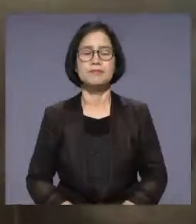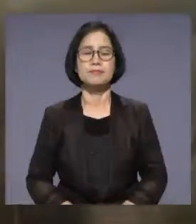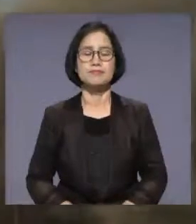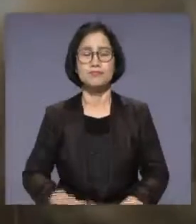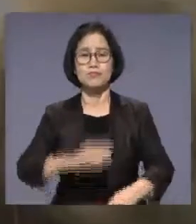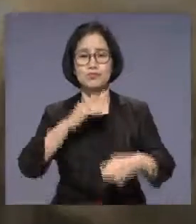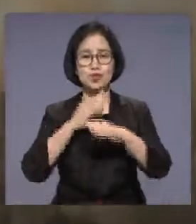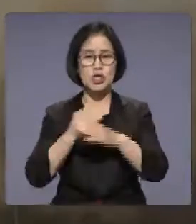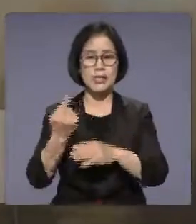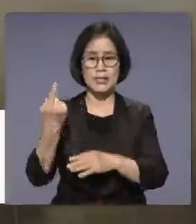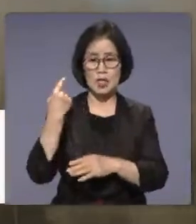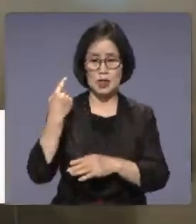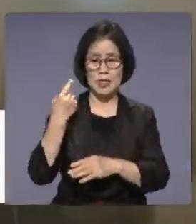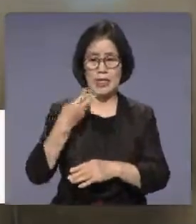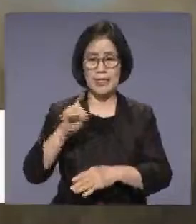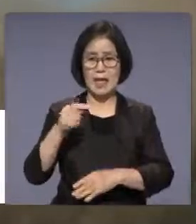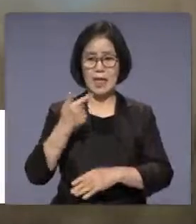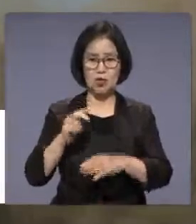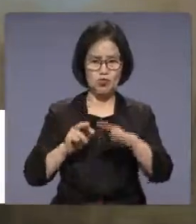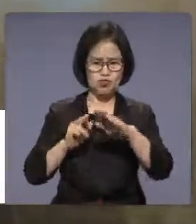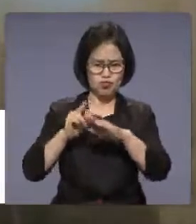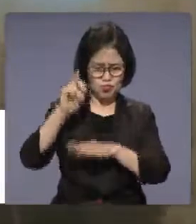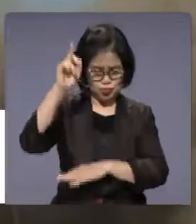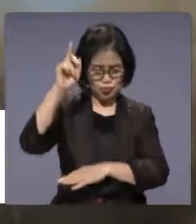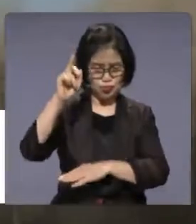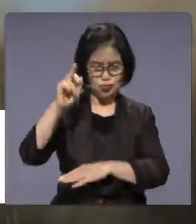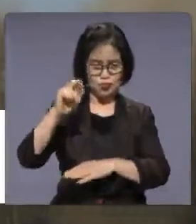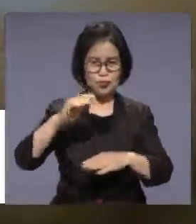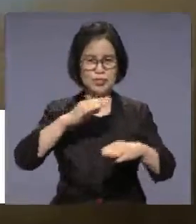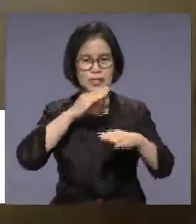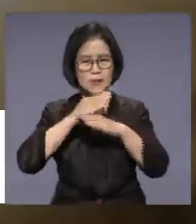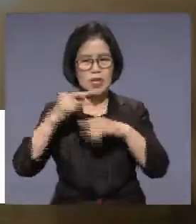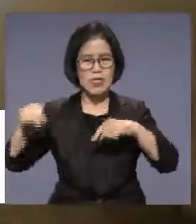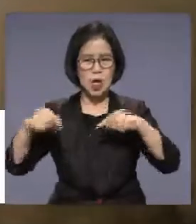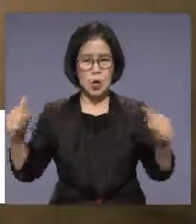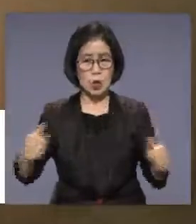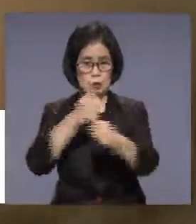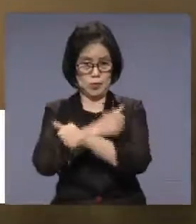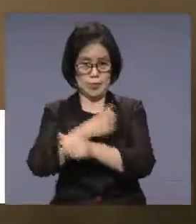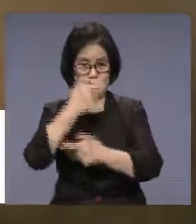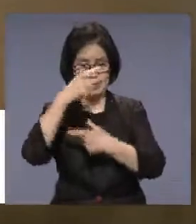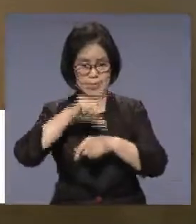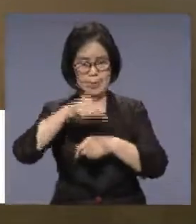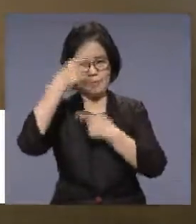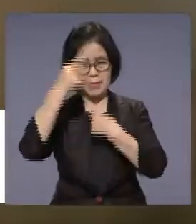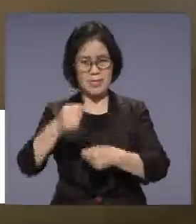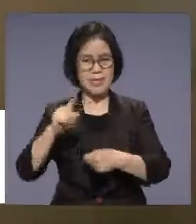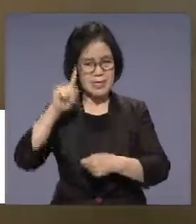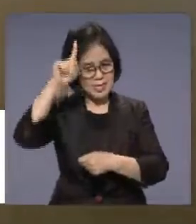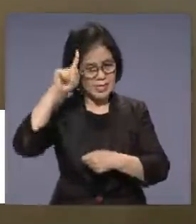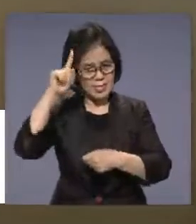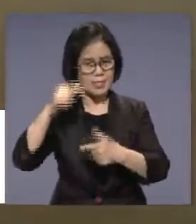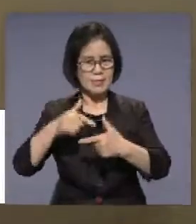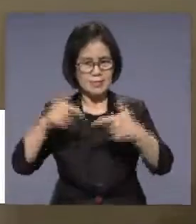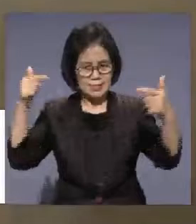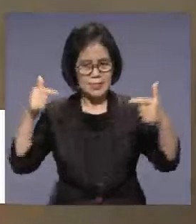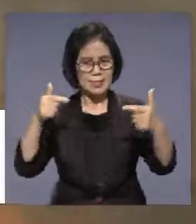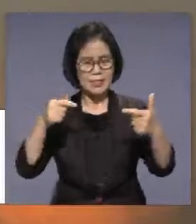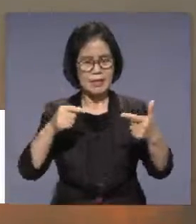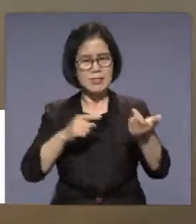북한의 어제 탄도미사일 추정체 발사는 남측의 정권 교체기에 맞춰 긴장을 끌어올리겠다는